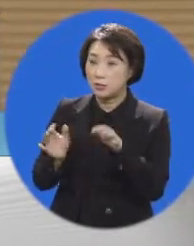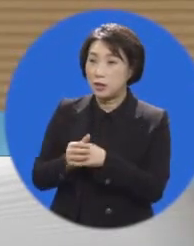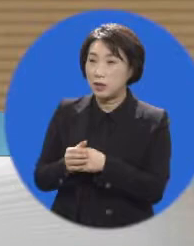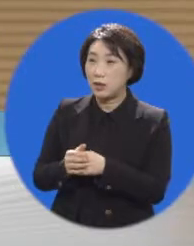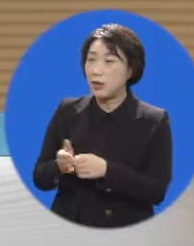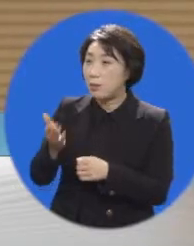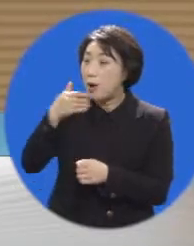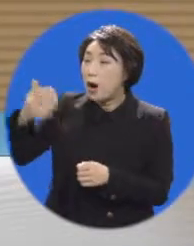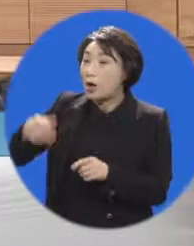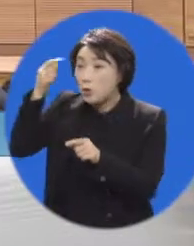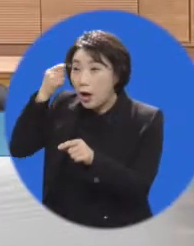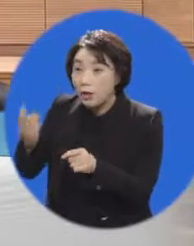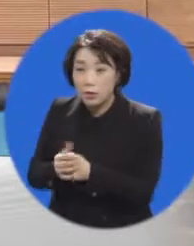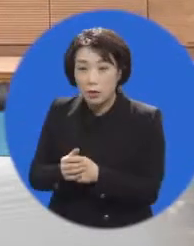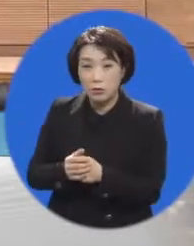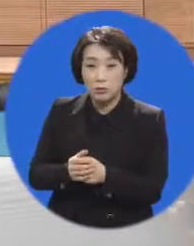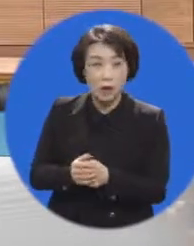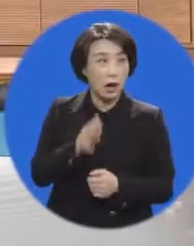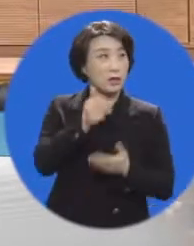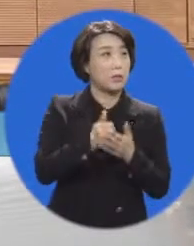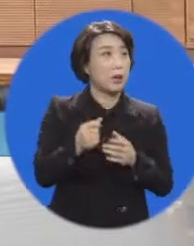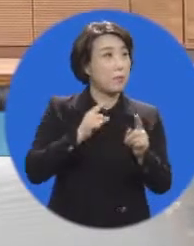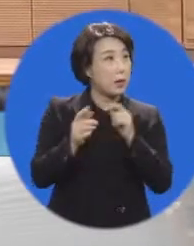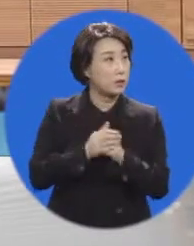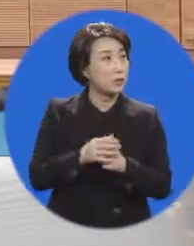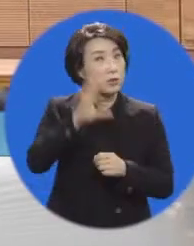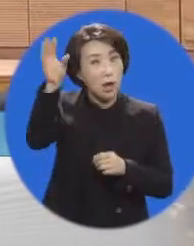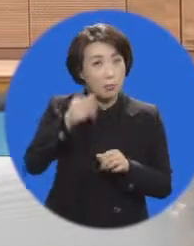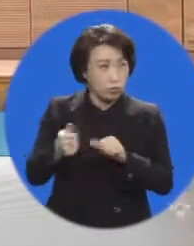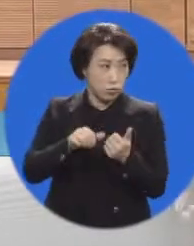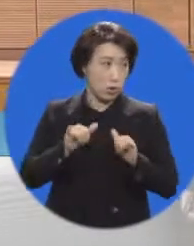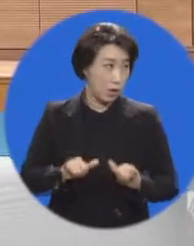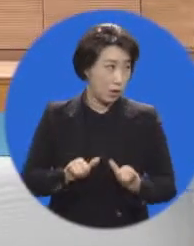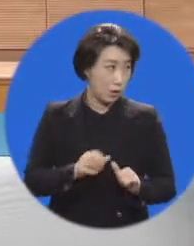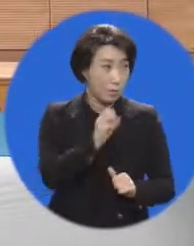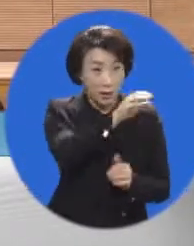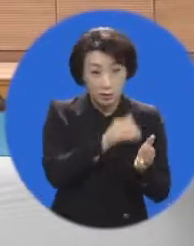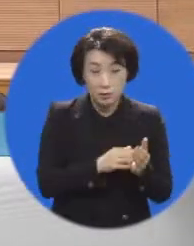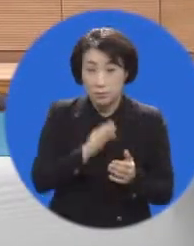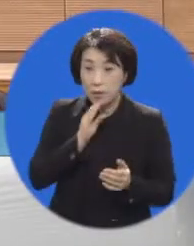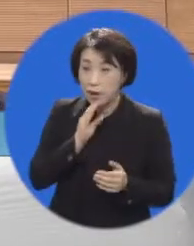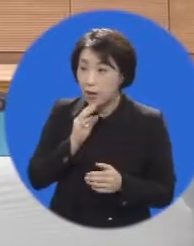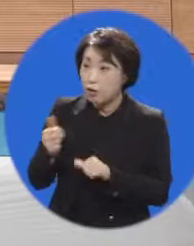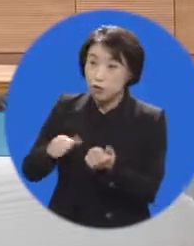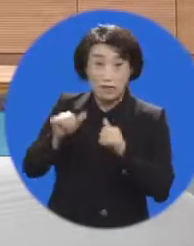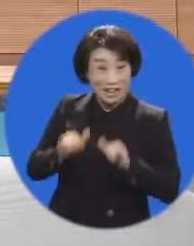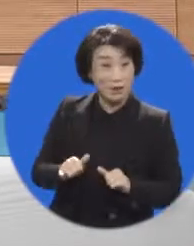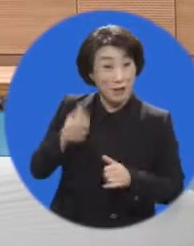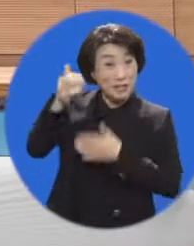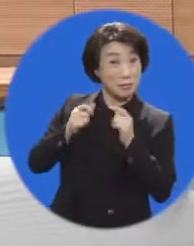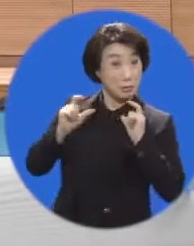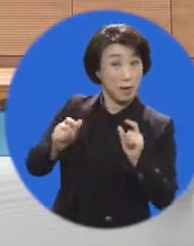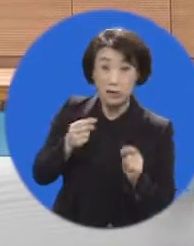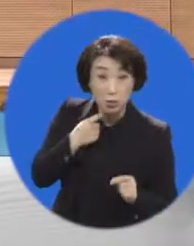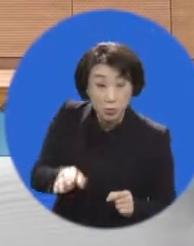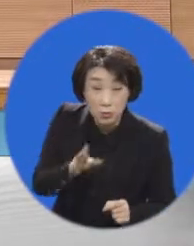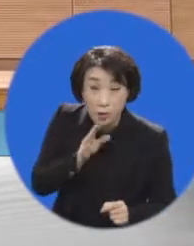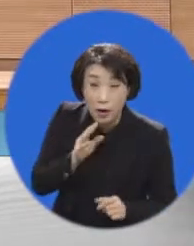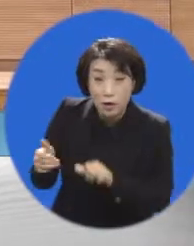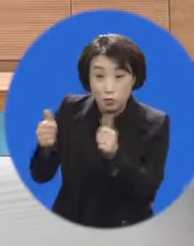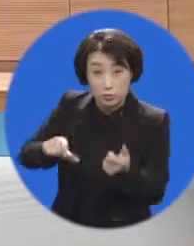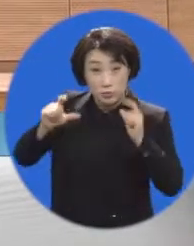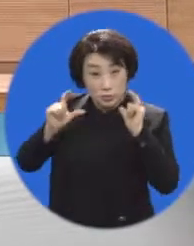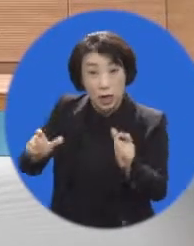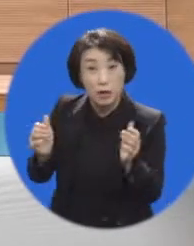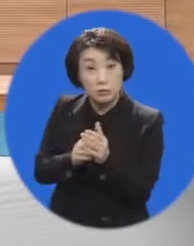하나님이 먹으면 정녕 죽을까 하노라 했다. 언제 죽을까 하노라 했어? 죽는다고 단도직입적으로